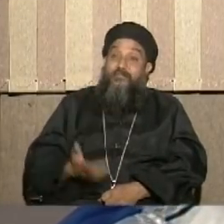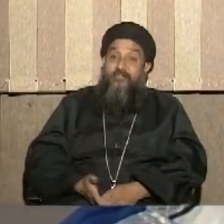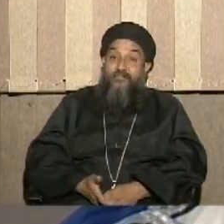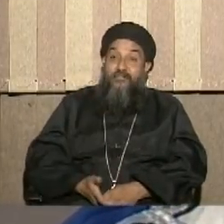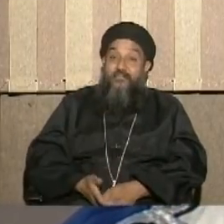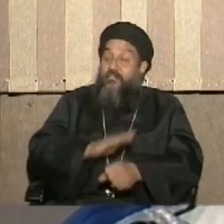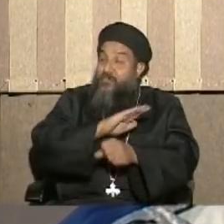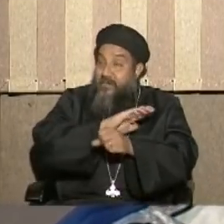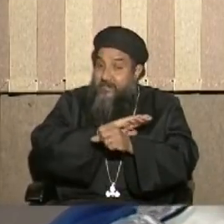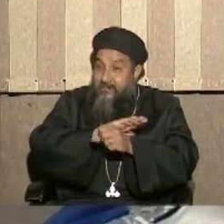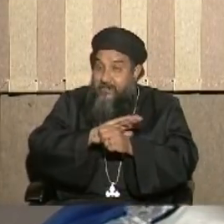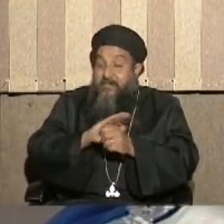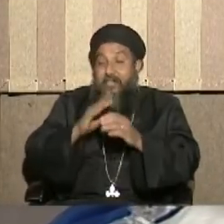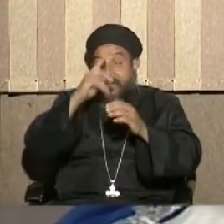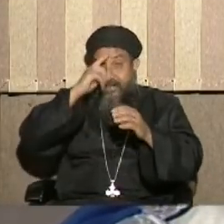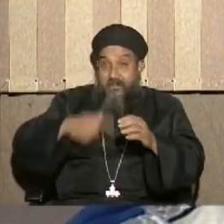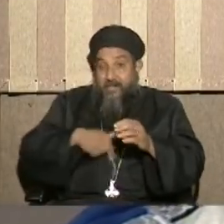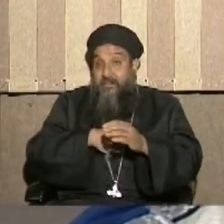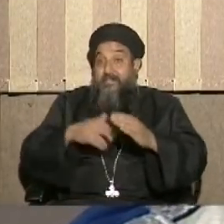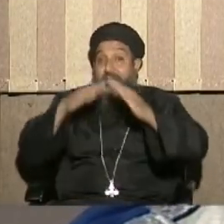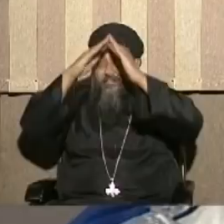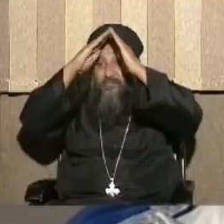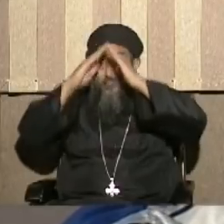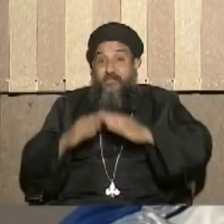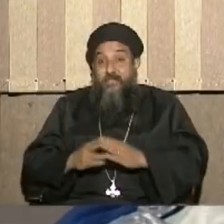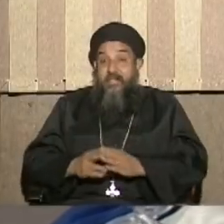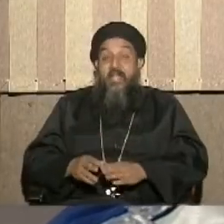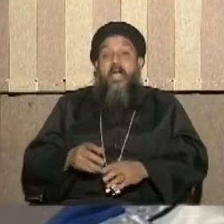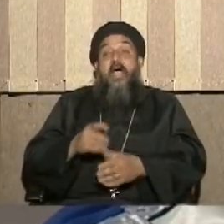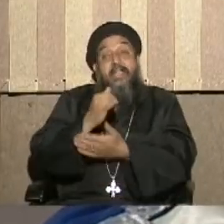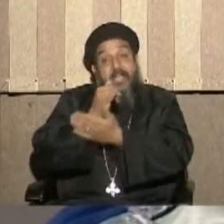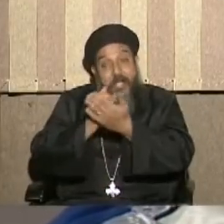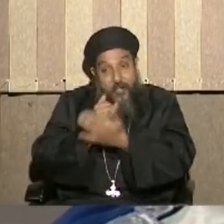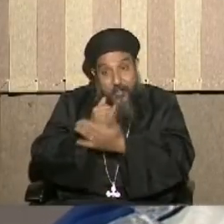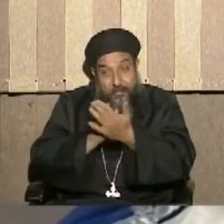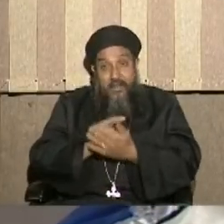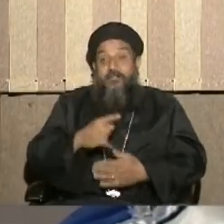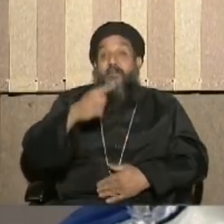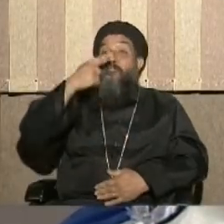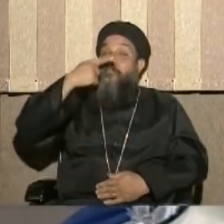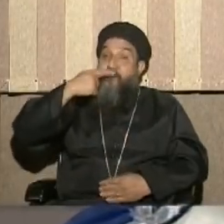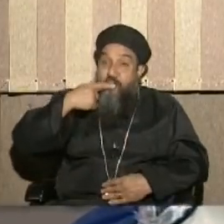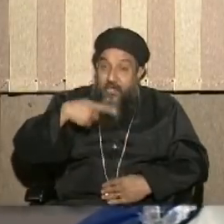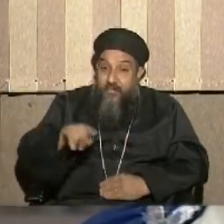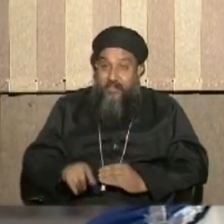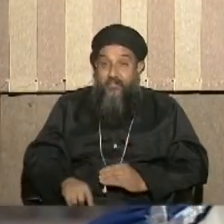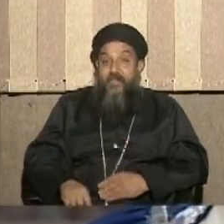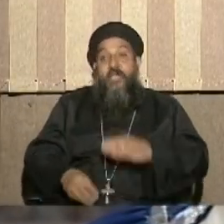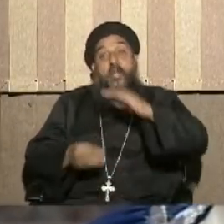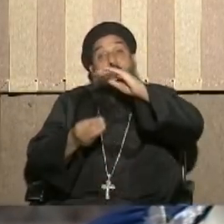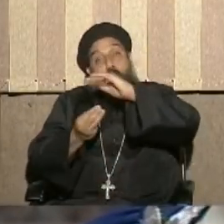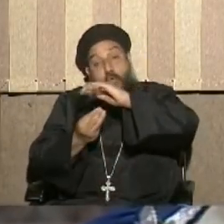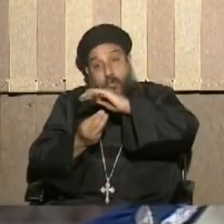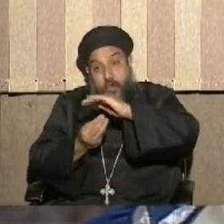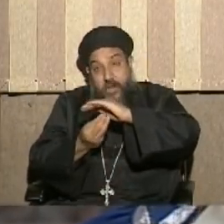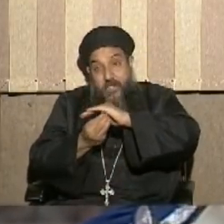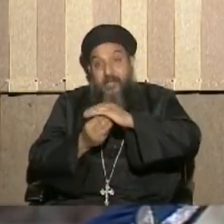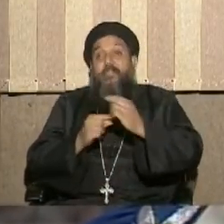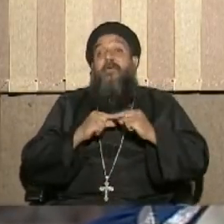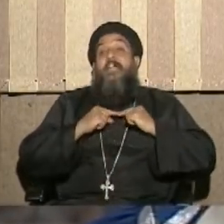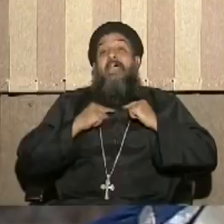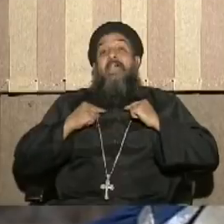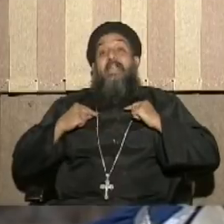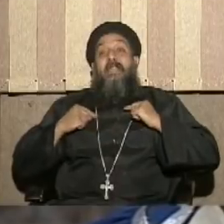بيت. الكنيسة في مصر هي مدرسة الإسكندرية، أصول علم اللاهوت، يعني آلاف